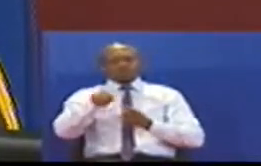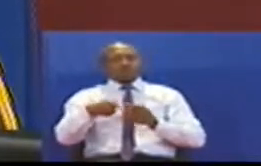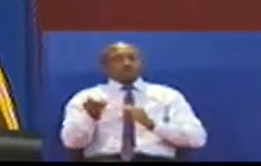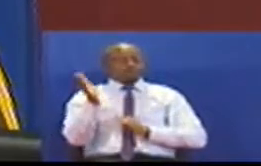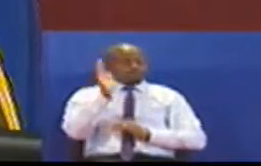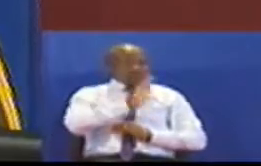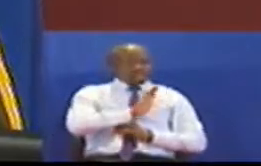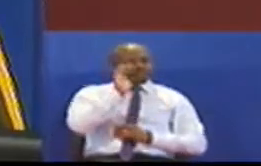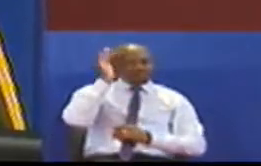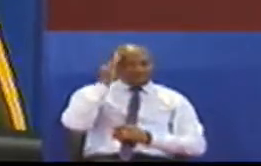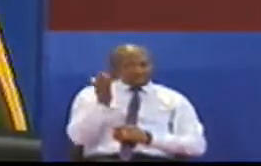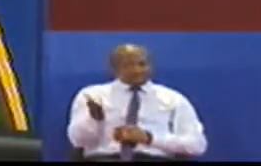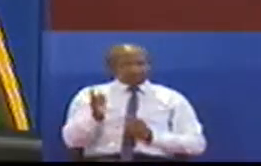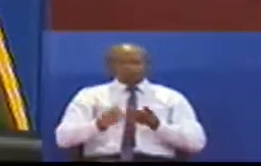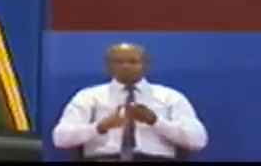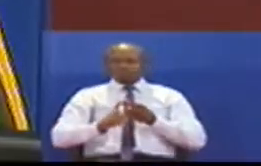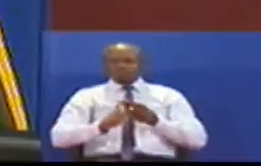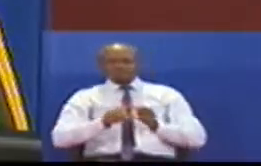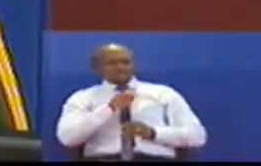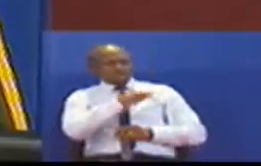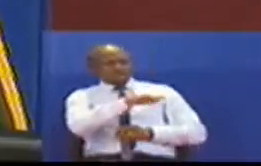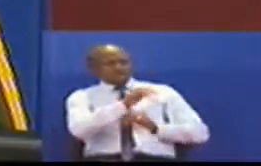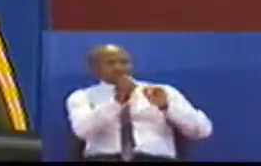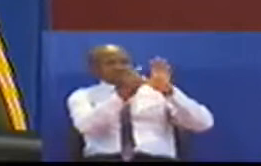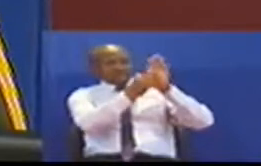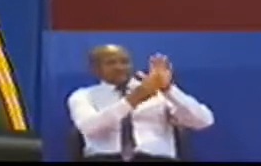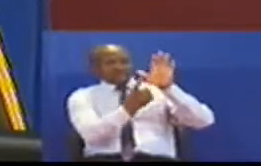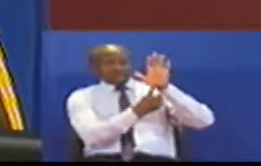nadhani jioni ya tarehe 6 ile.